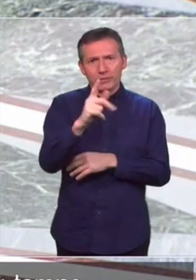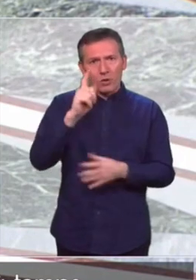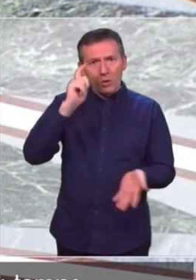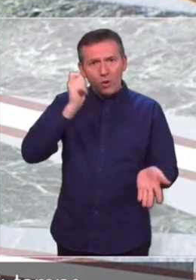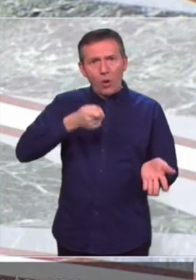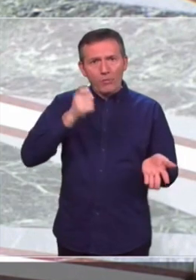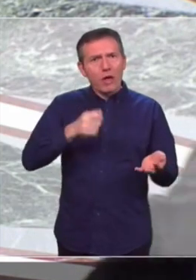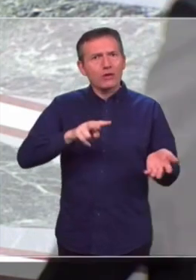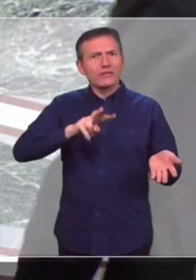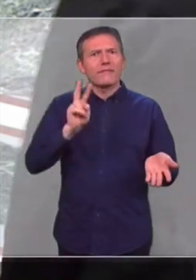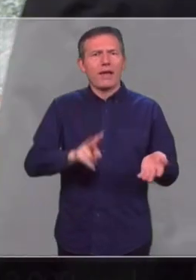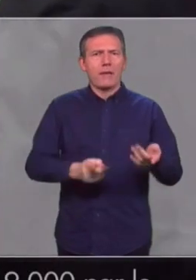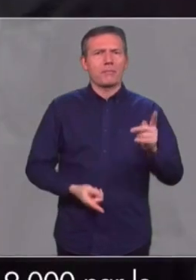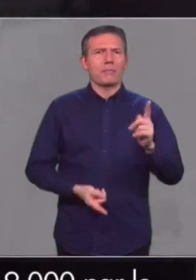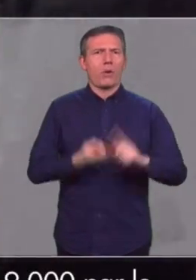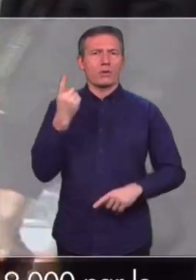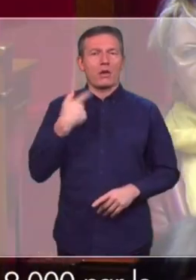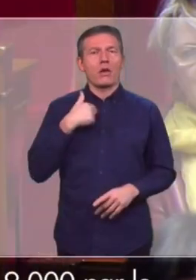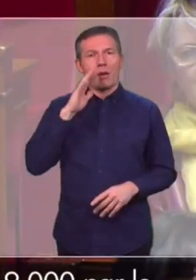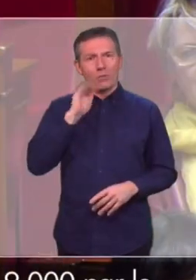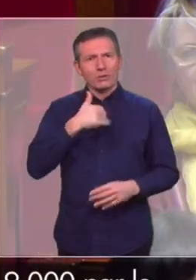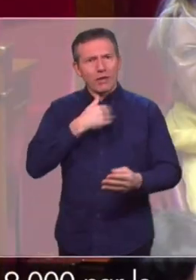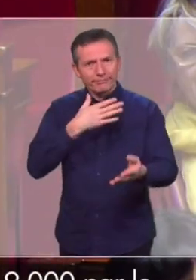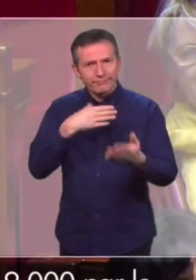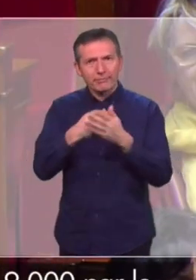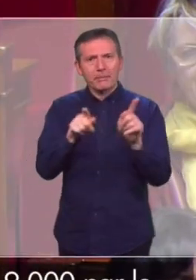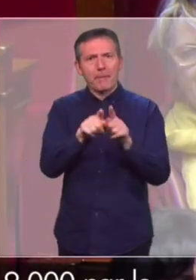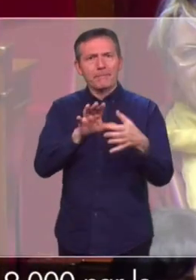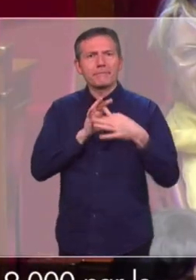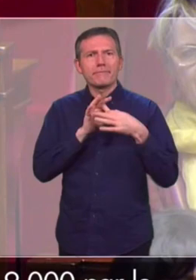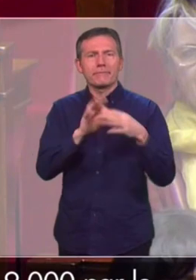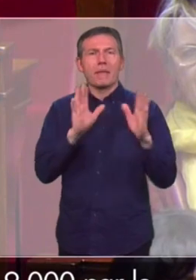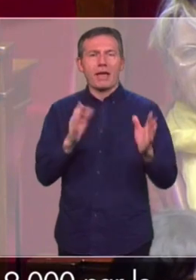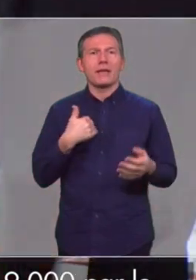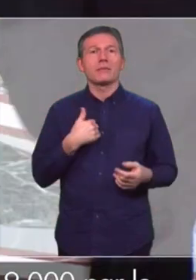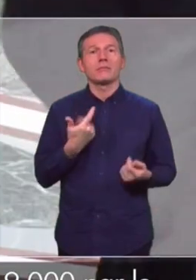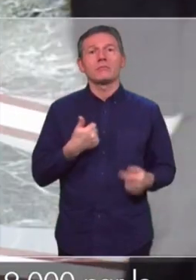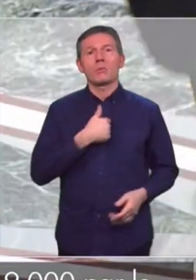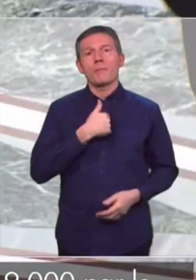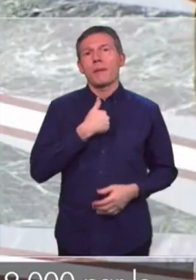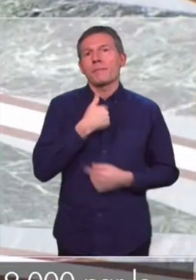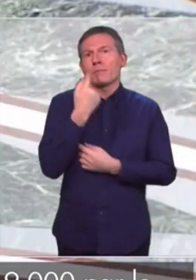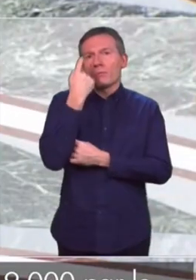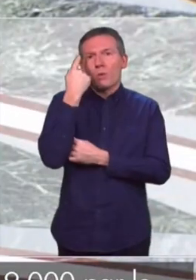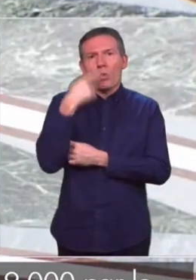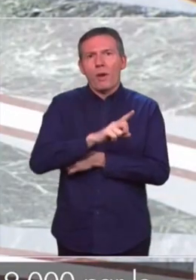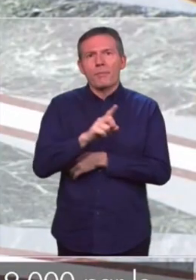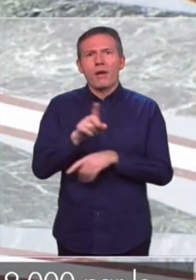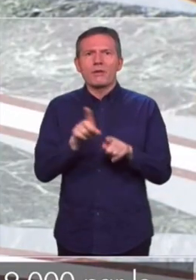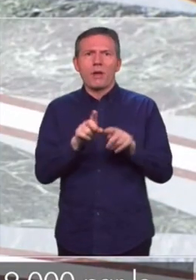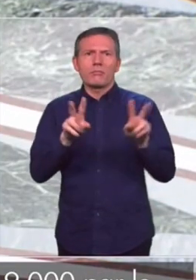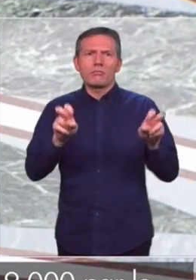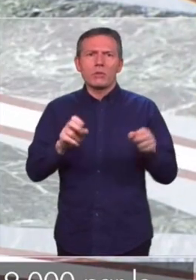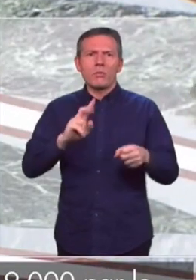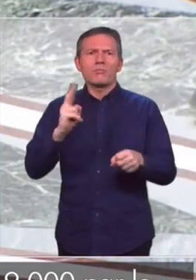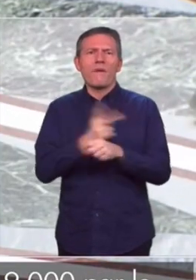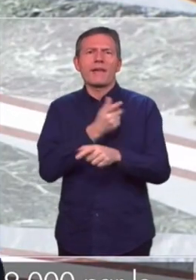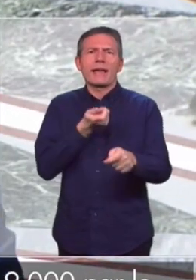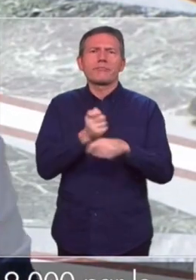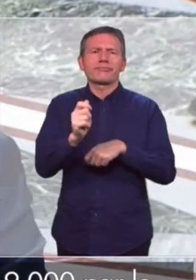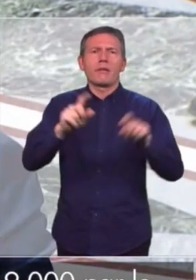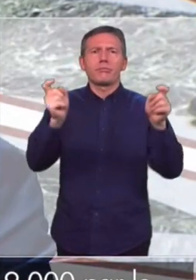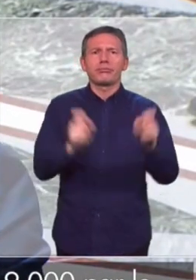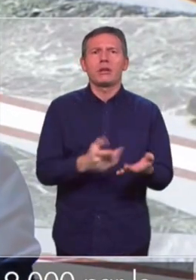était important. C'est pour ça que je voulais m'y associer. Mais non, monsieur le député, je ne crois pas que nous voulons porter un mauvais coup à